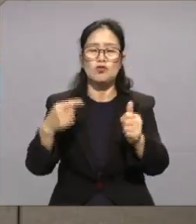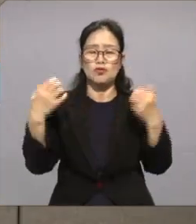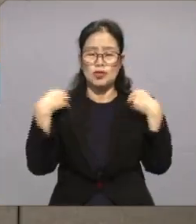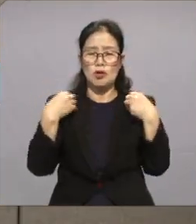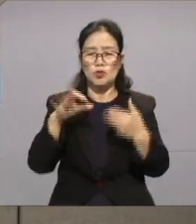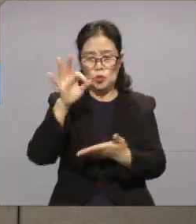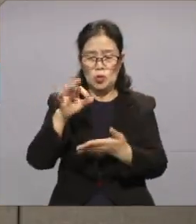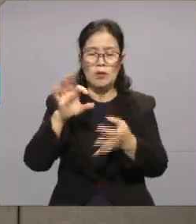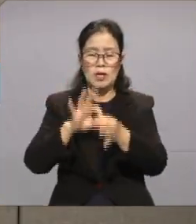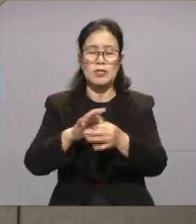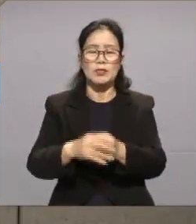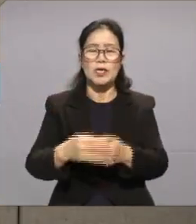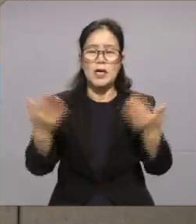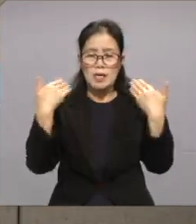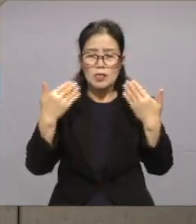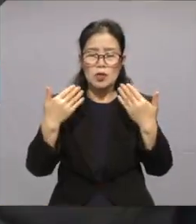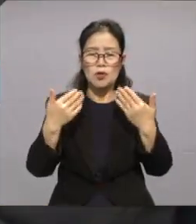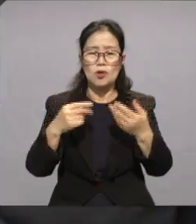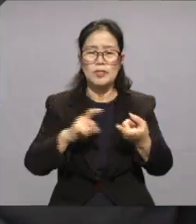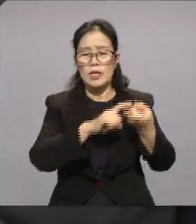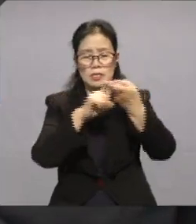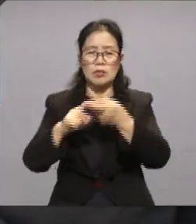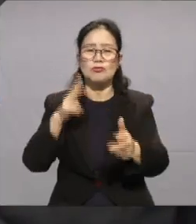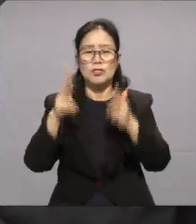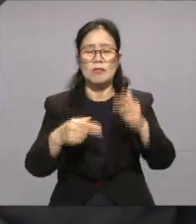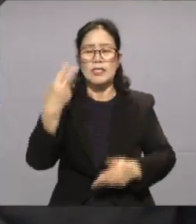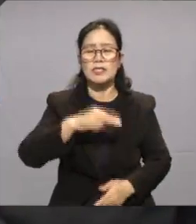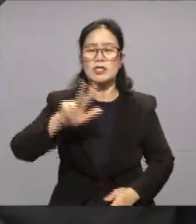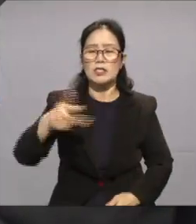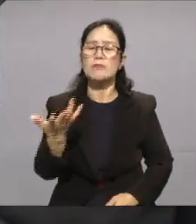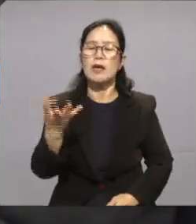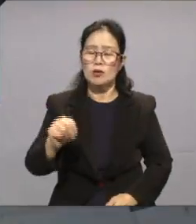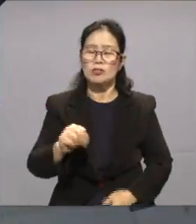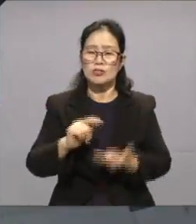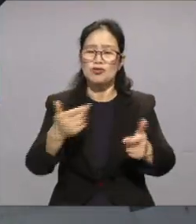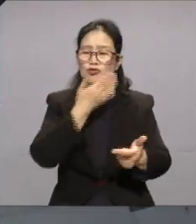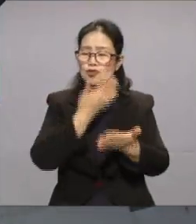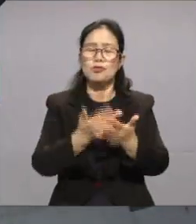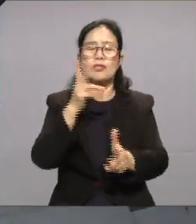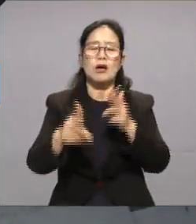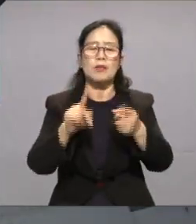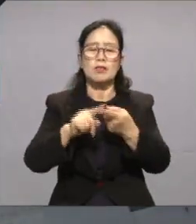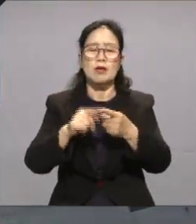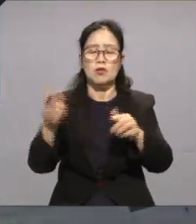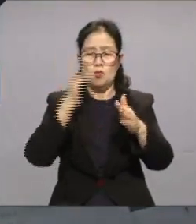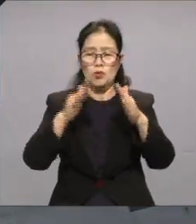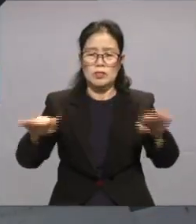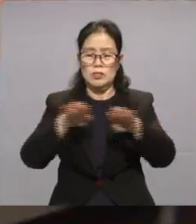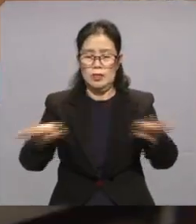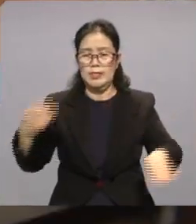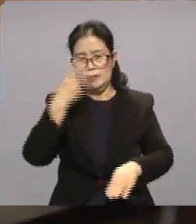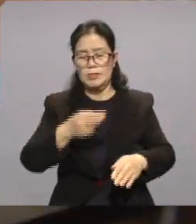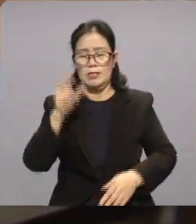예산안과 관련해 학교 유무선 네트워크 사업 2,700여 억원 등 주요 사업에 대한 공정한 심사를